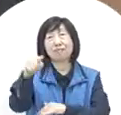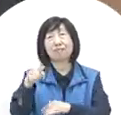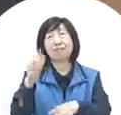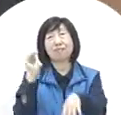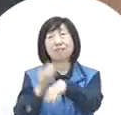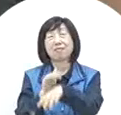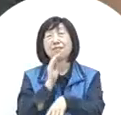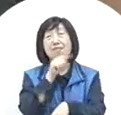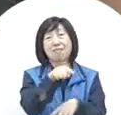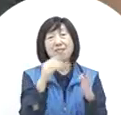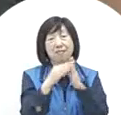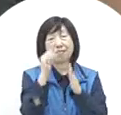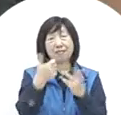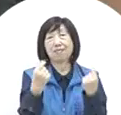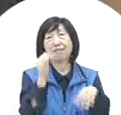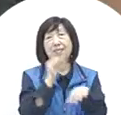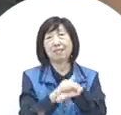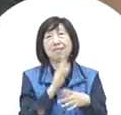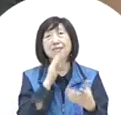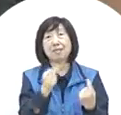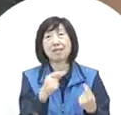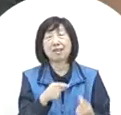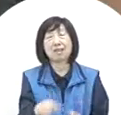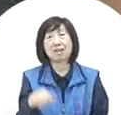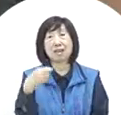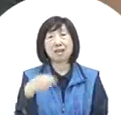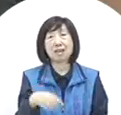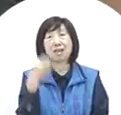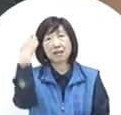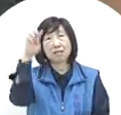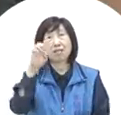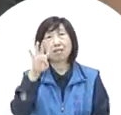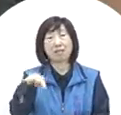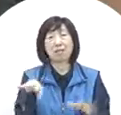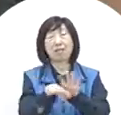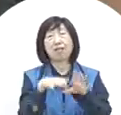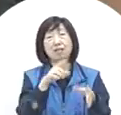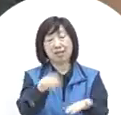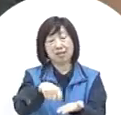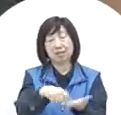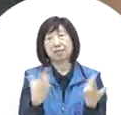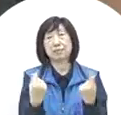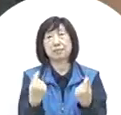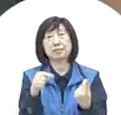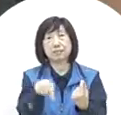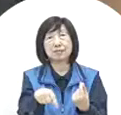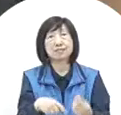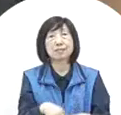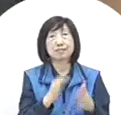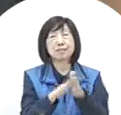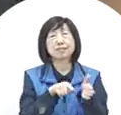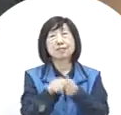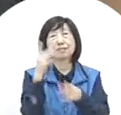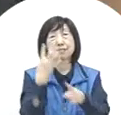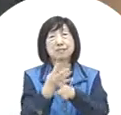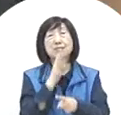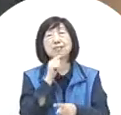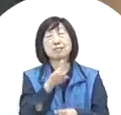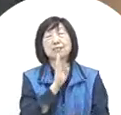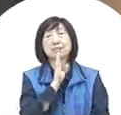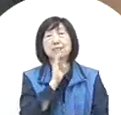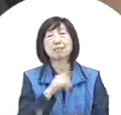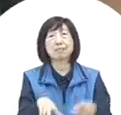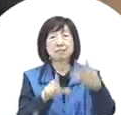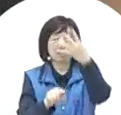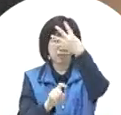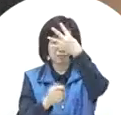家。市长，你的博士论文是写这相关的。廖局长，你也是这方面专家。来，4月19